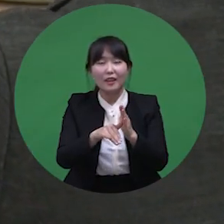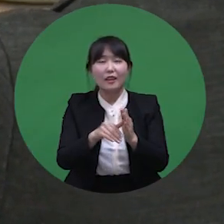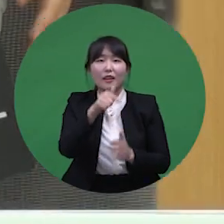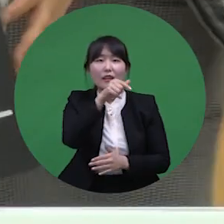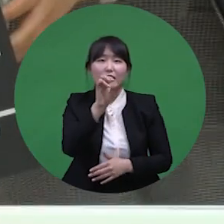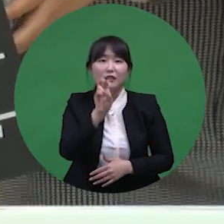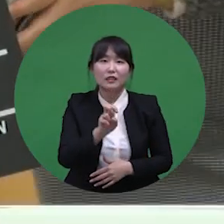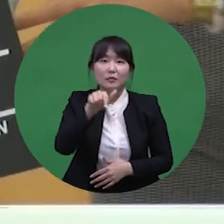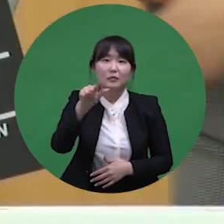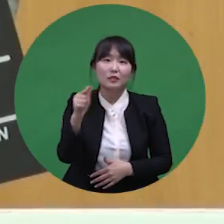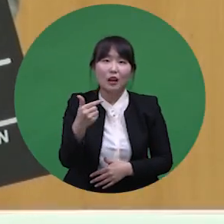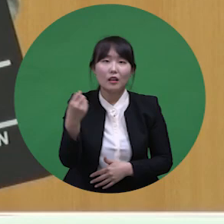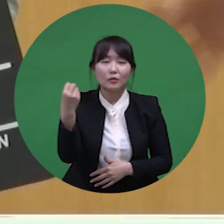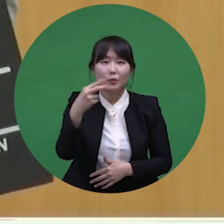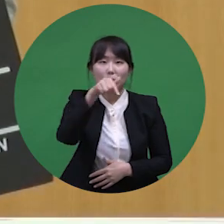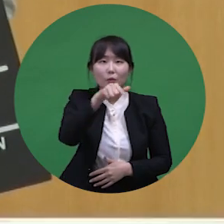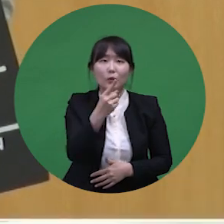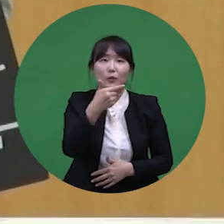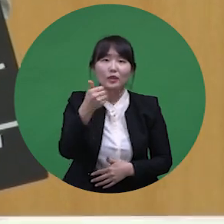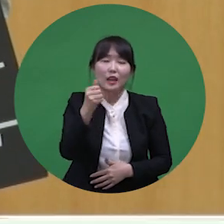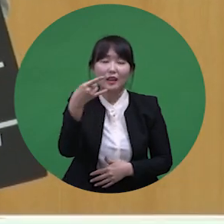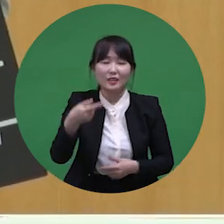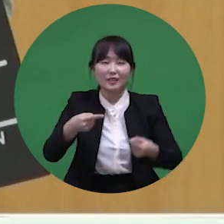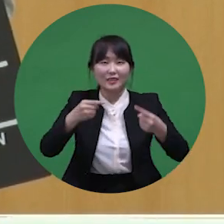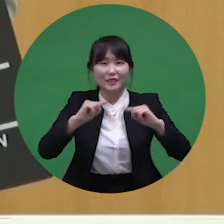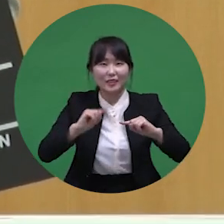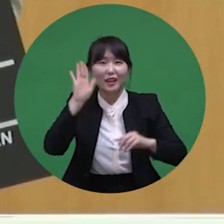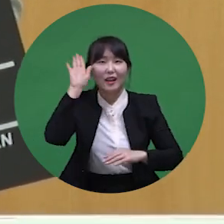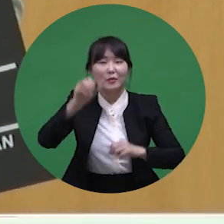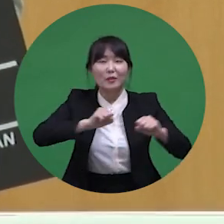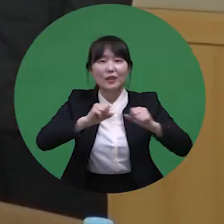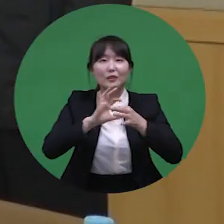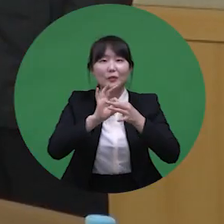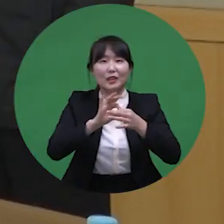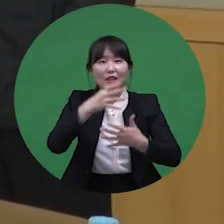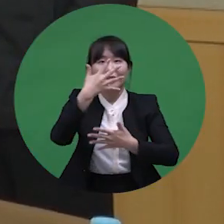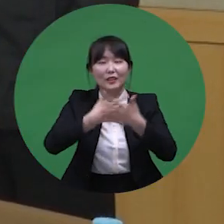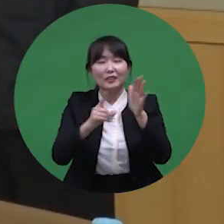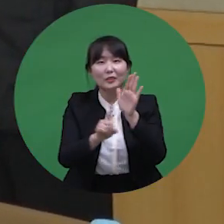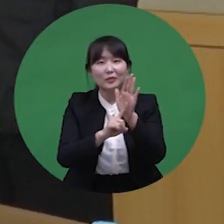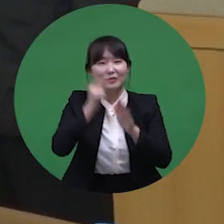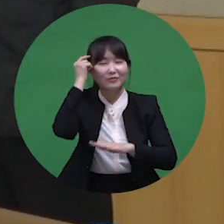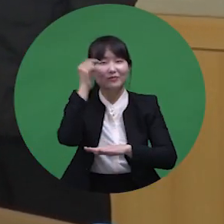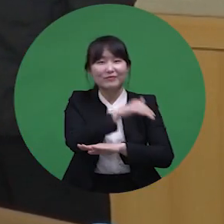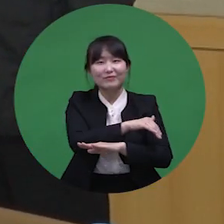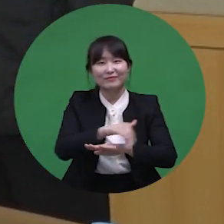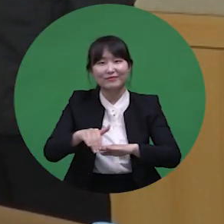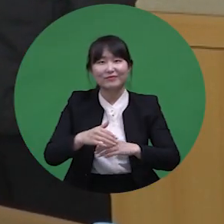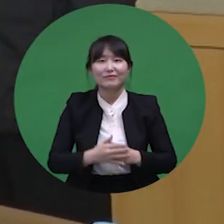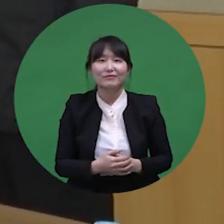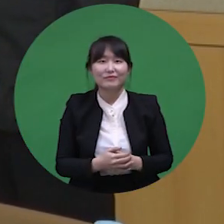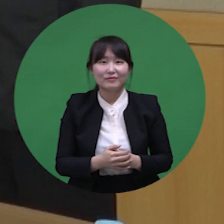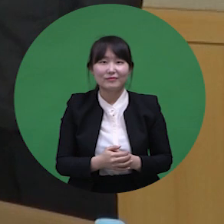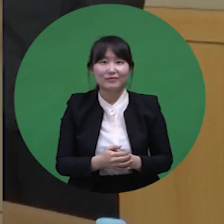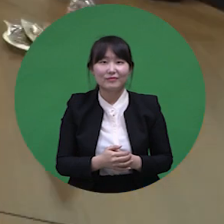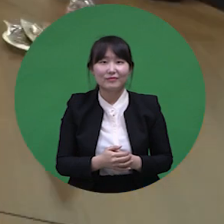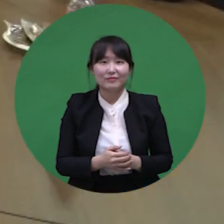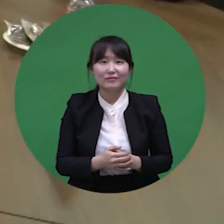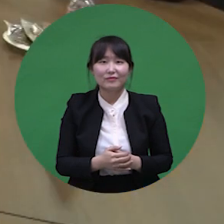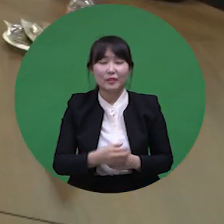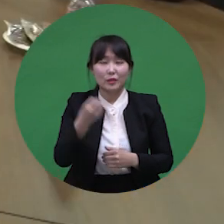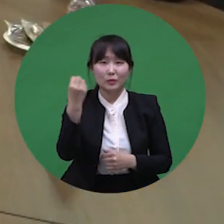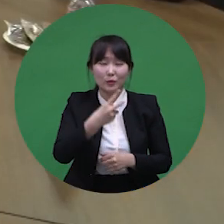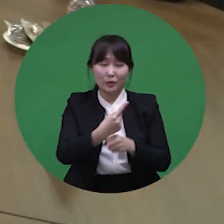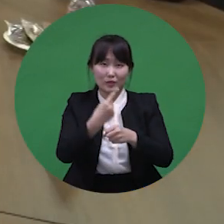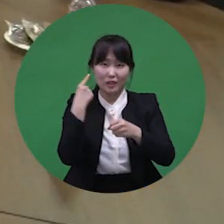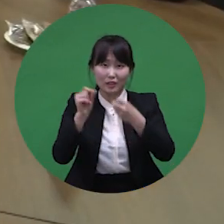아역배우 김건군과 고나이 양이 참석했고 앞으로 활동을 통해 영화제를 더욱 밝혀줄 계획인데요.